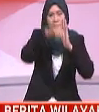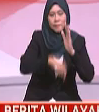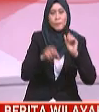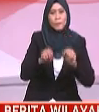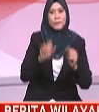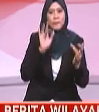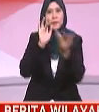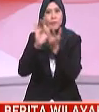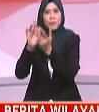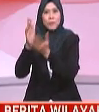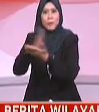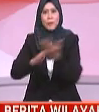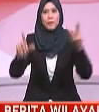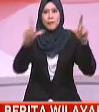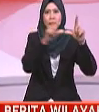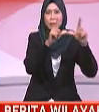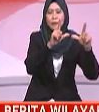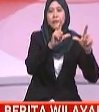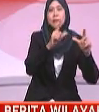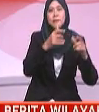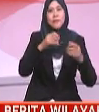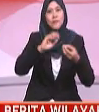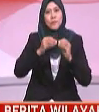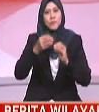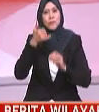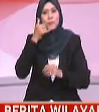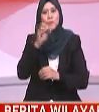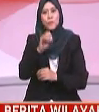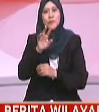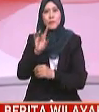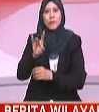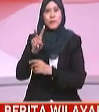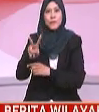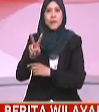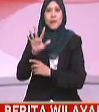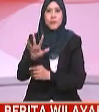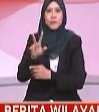hubungi bahagian pelesenan di BKU di talian